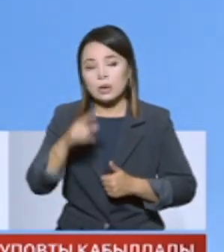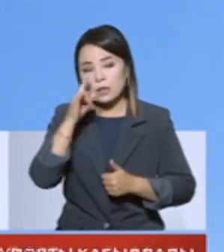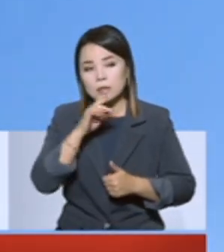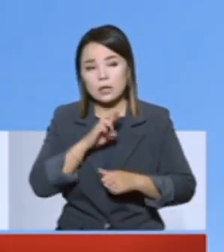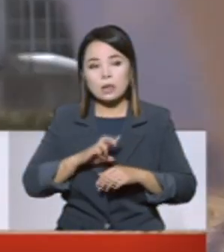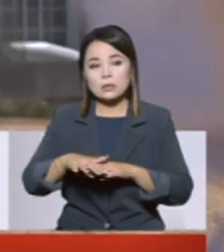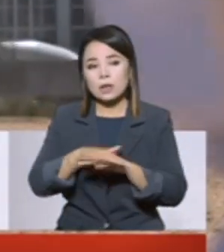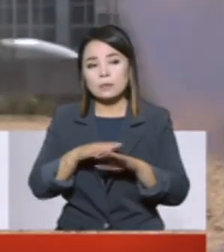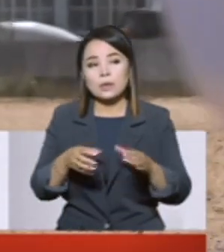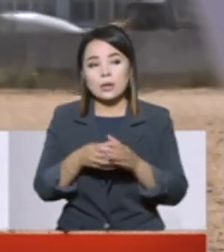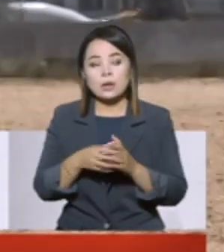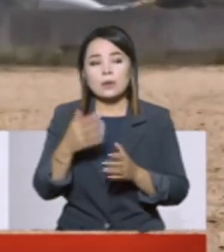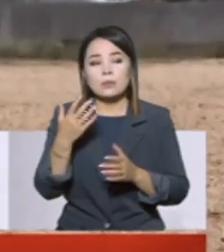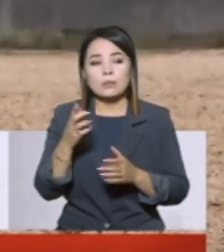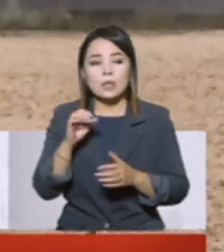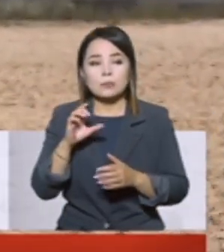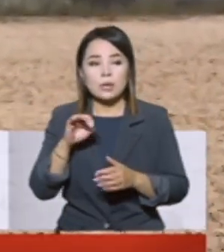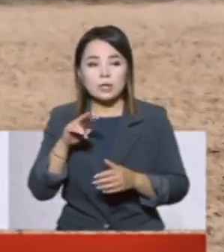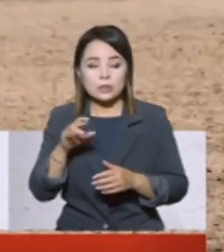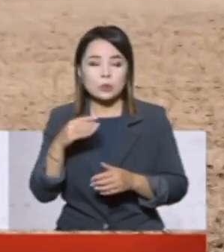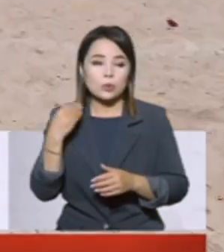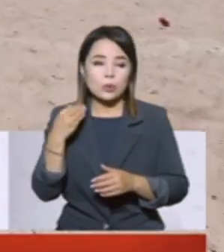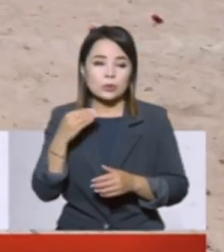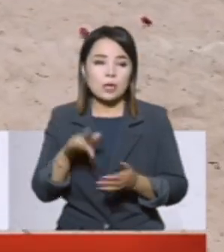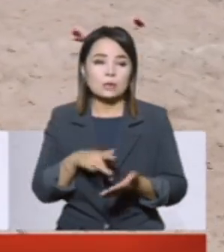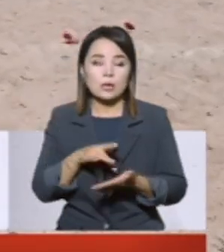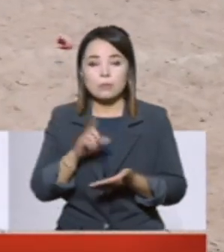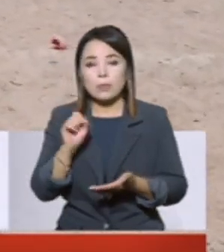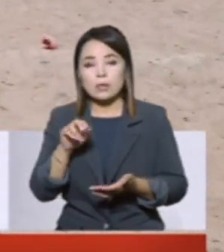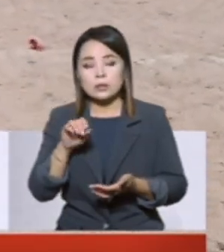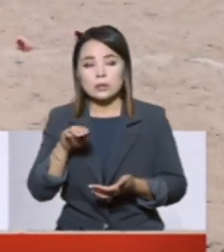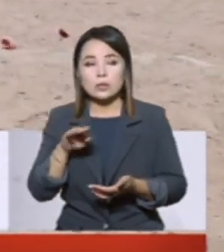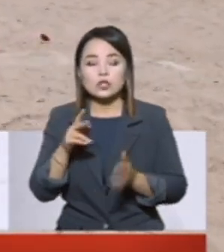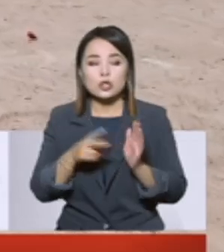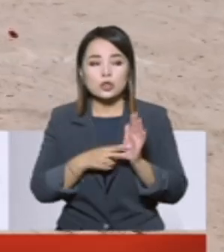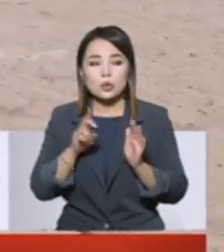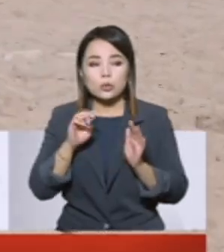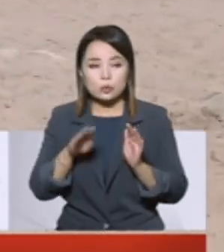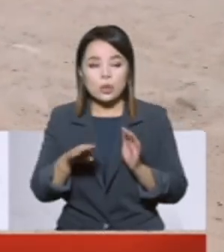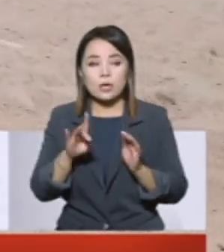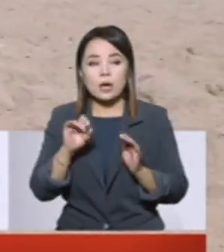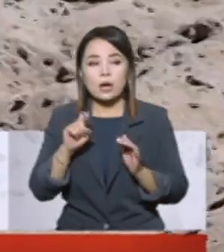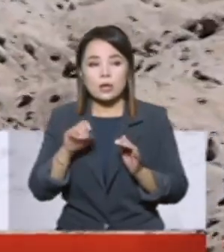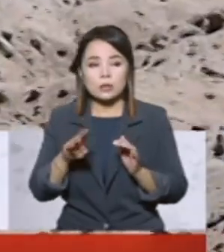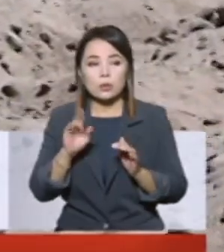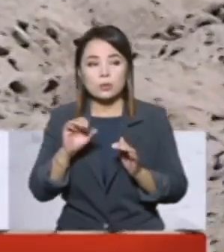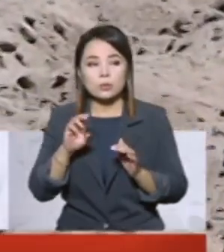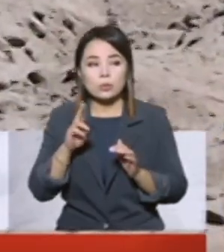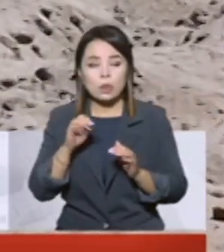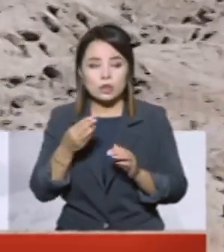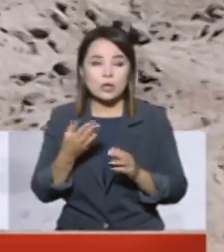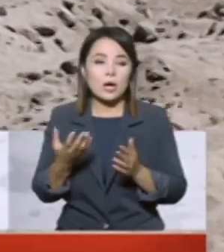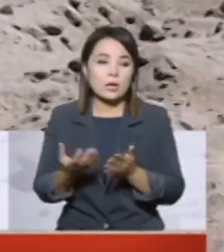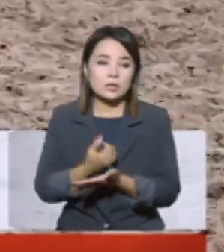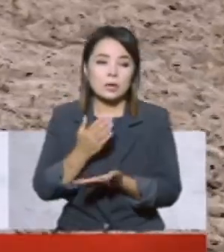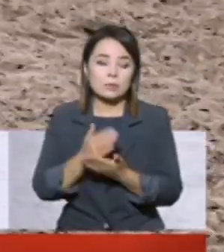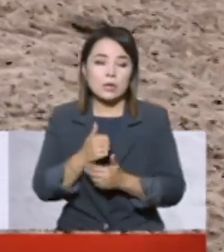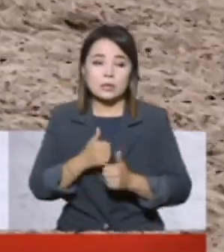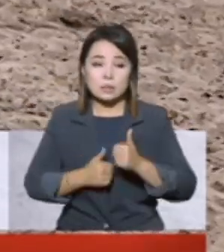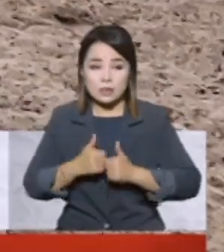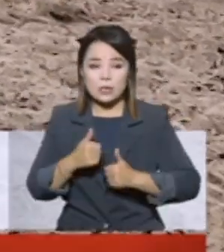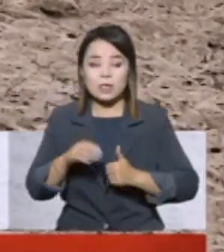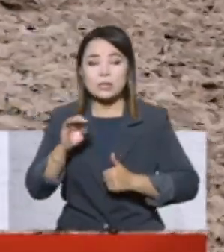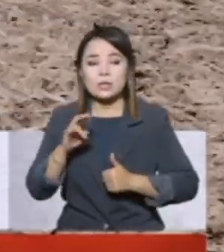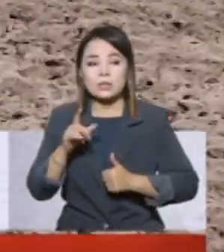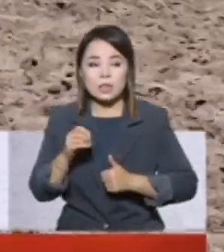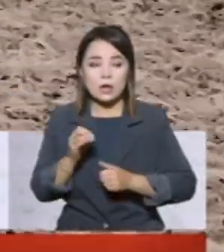қазақстандық Бекнұр Серіков 5 белес, Түркістан облысы атынан қатысқан Бақыт Төлтай 7 құт, Рахат Қамбаров қос құлаш стилінен жүлдеге таласады. Ал